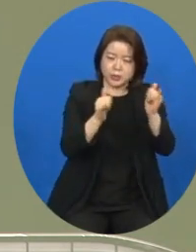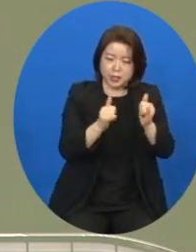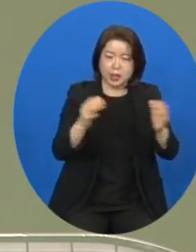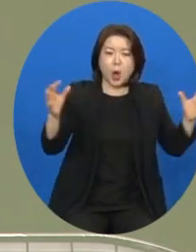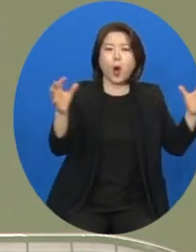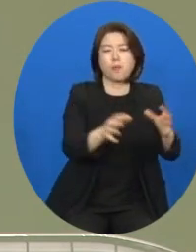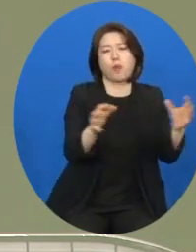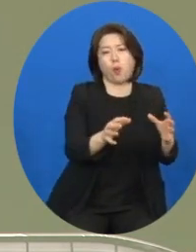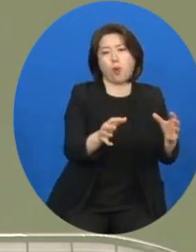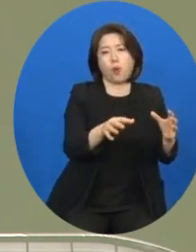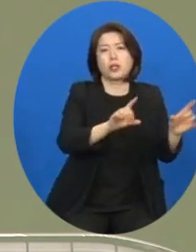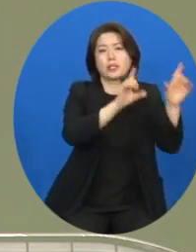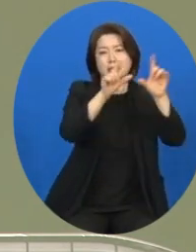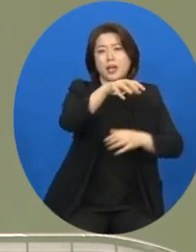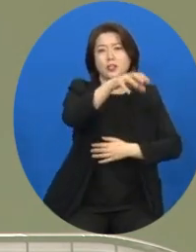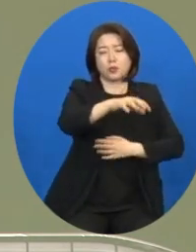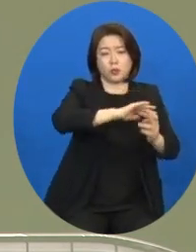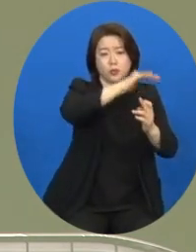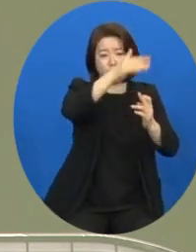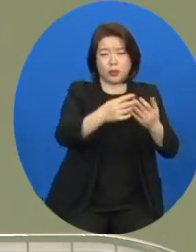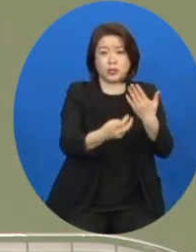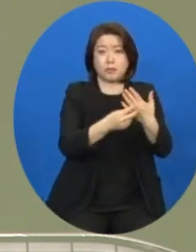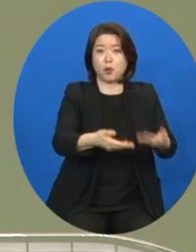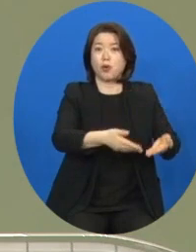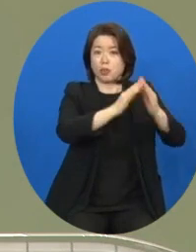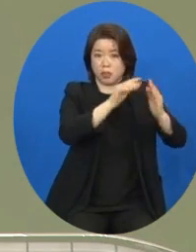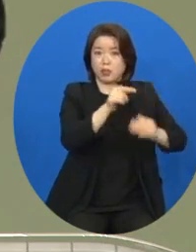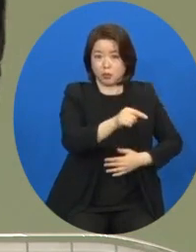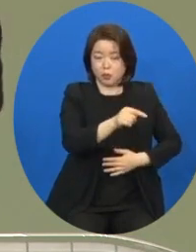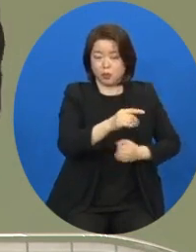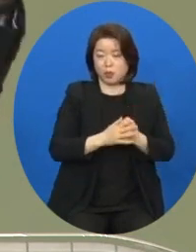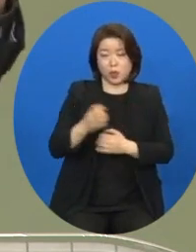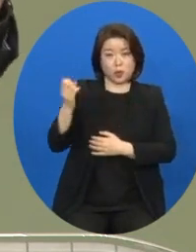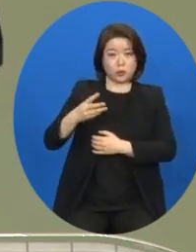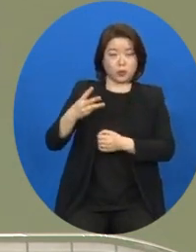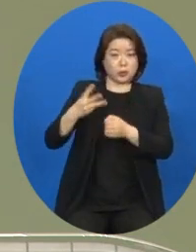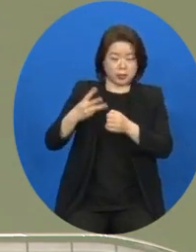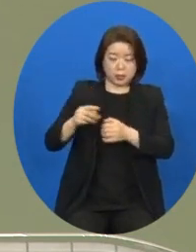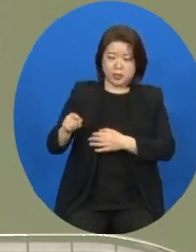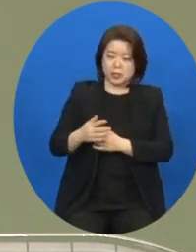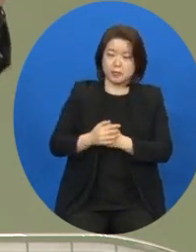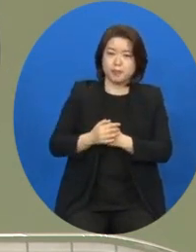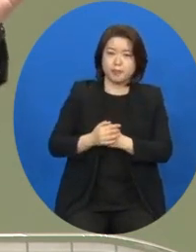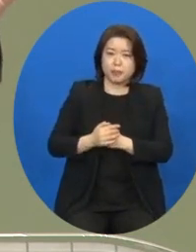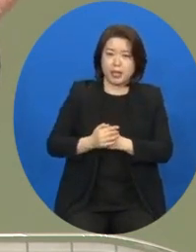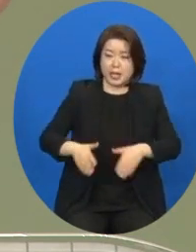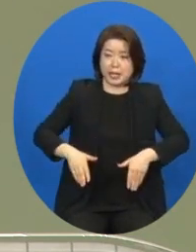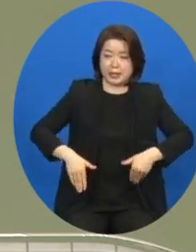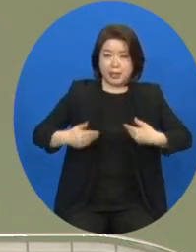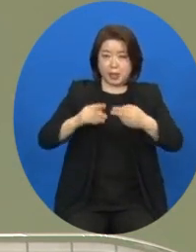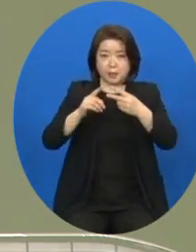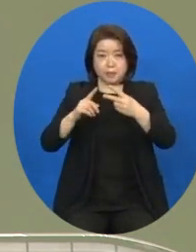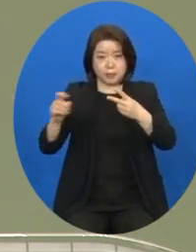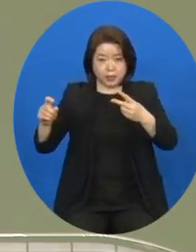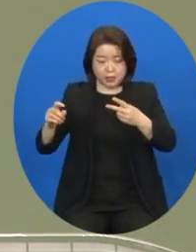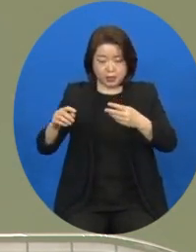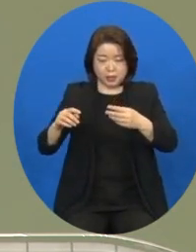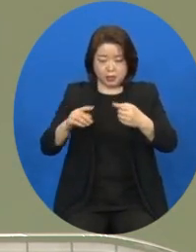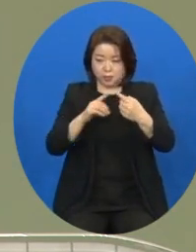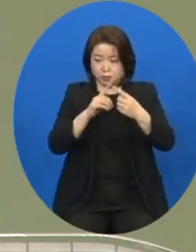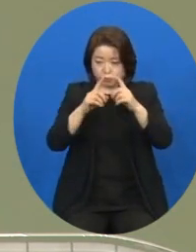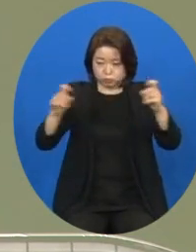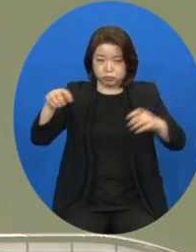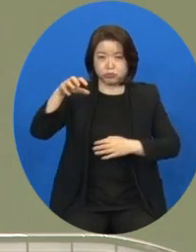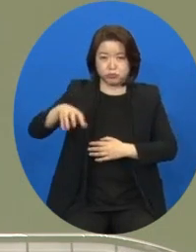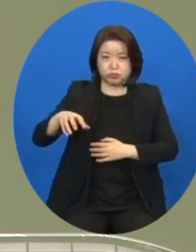언덕에 거기에 병원을 세우고, 또 하나는 남대문 상동 언덕에 거기에